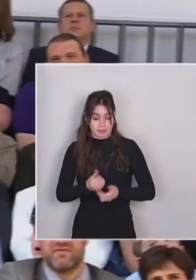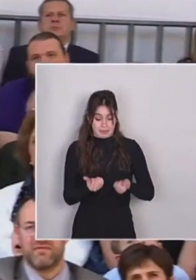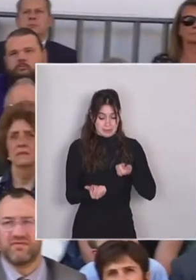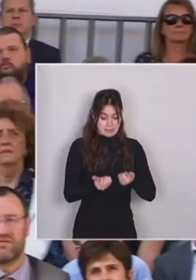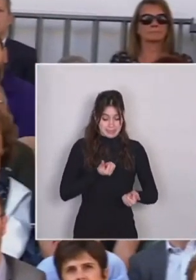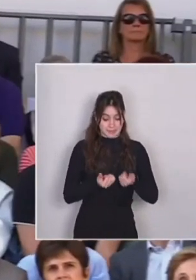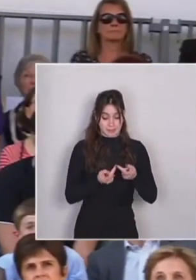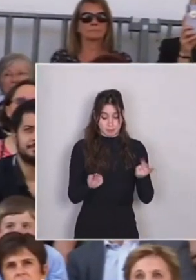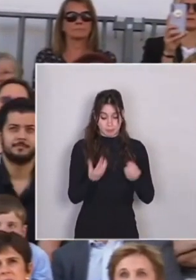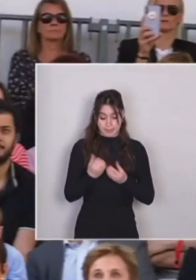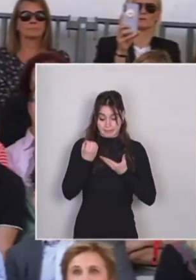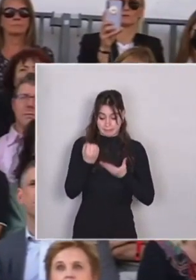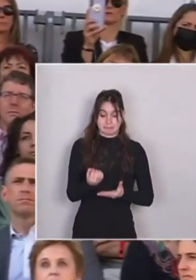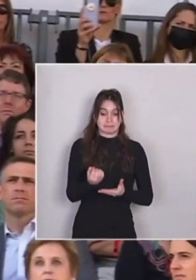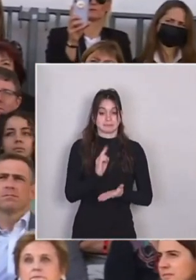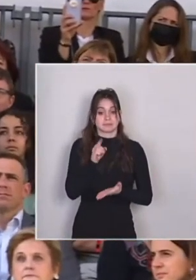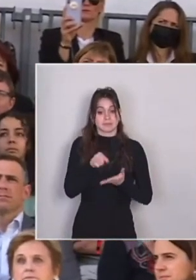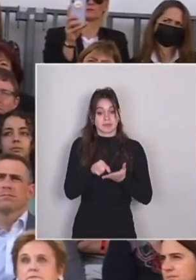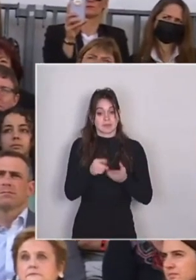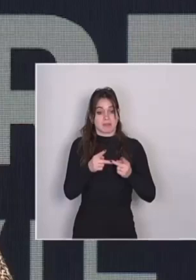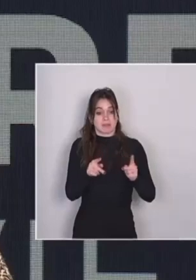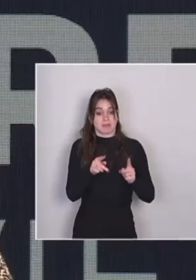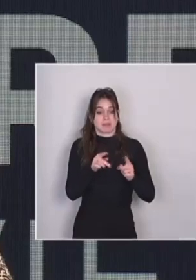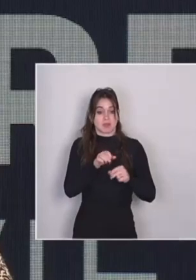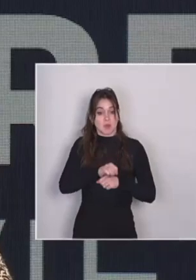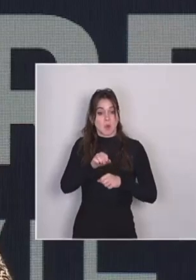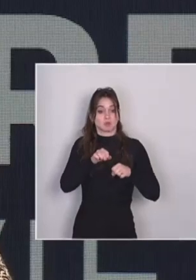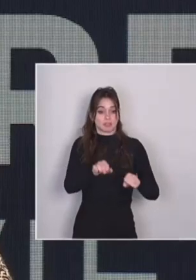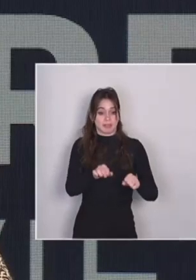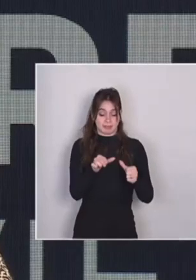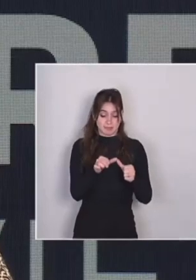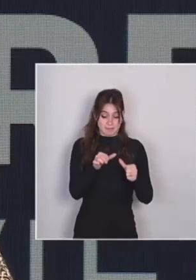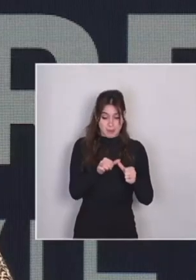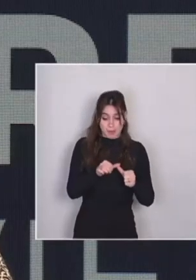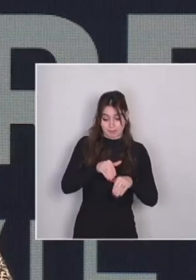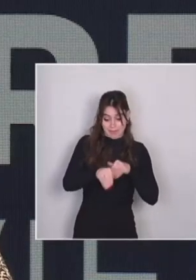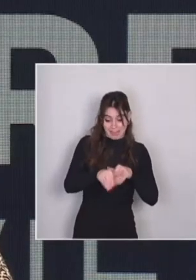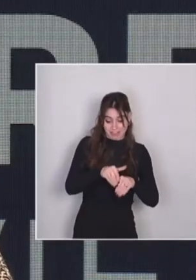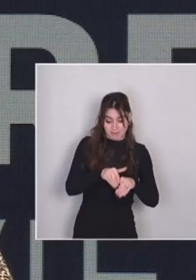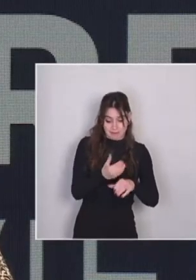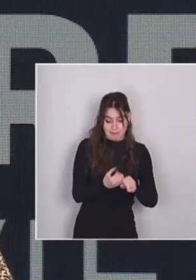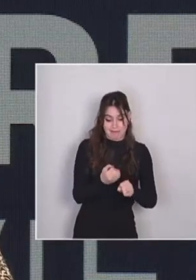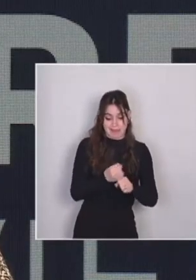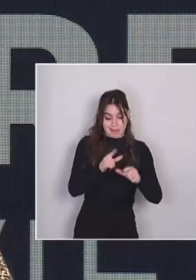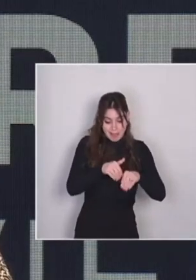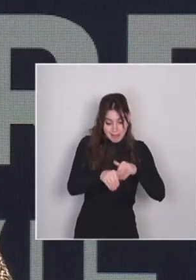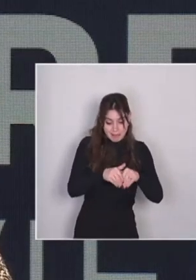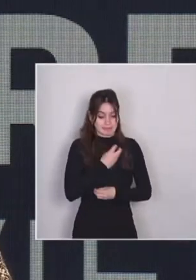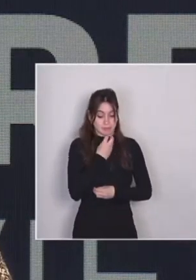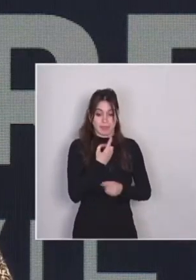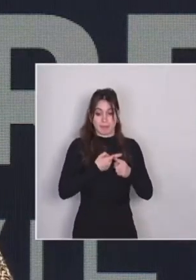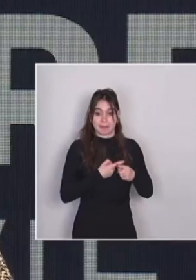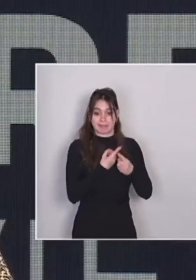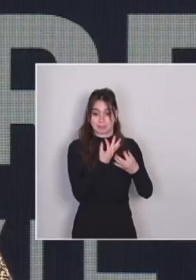archives départementales des Hauts-de-Seine conserveront vos récits individuels et finalement